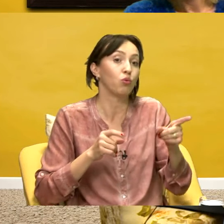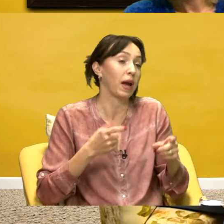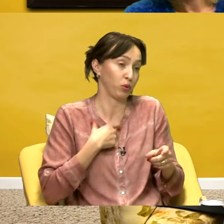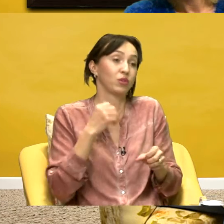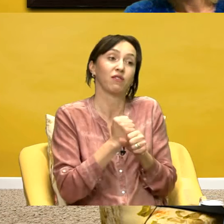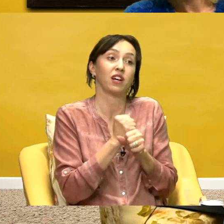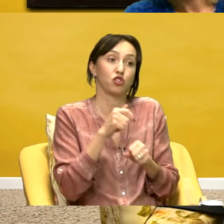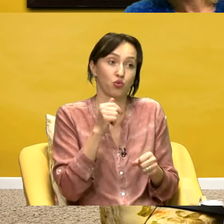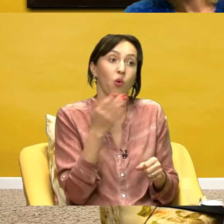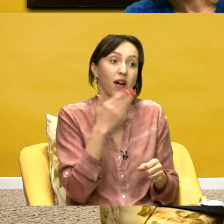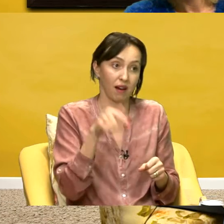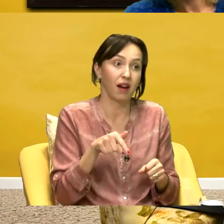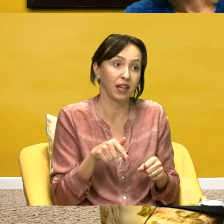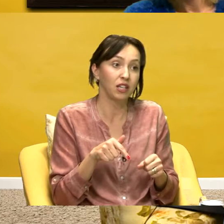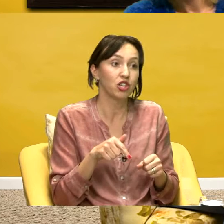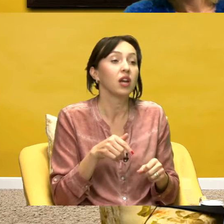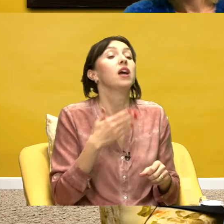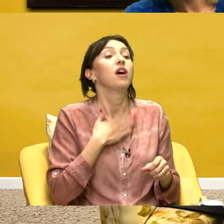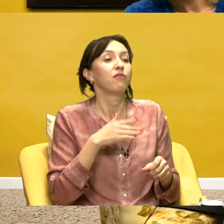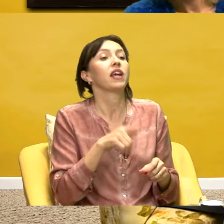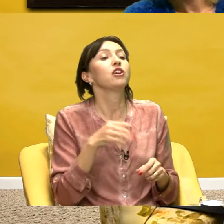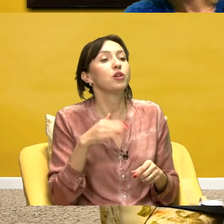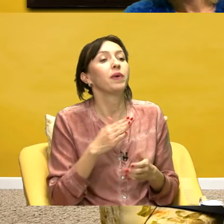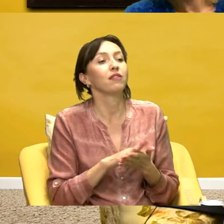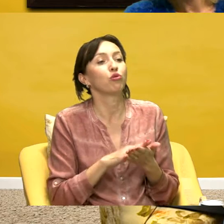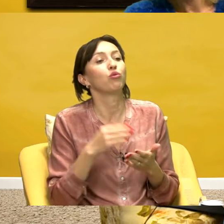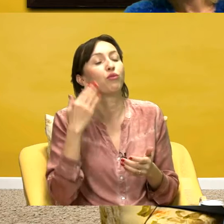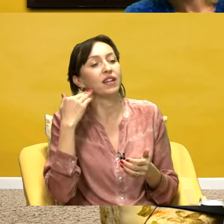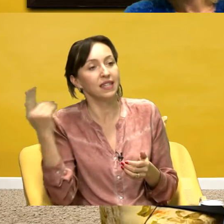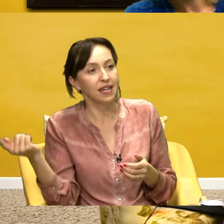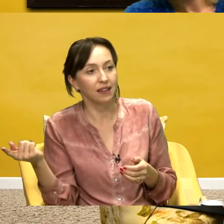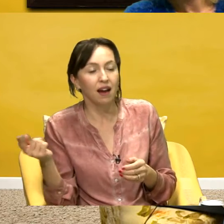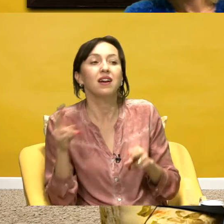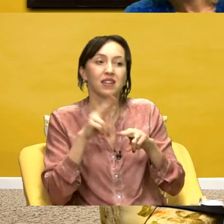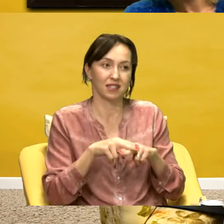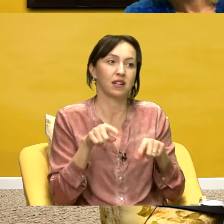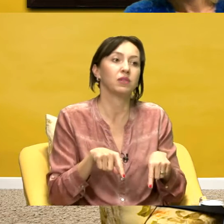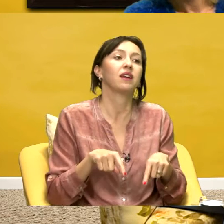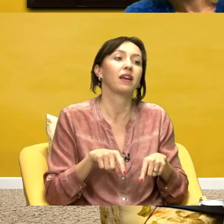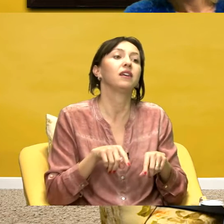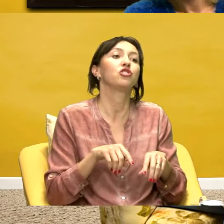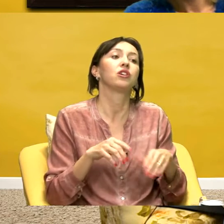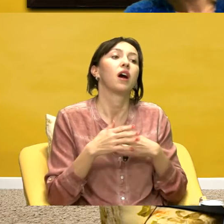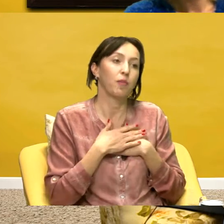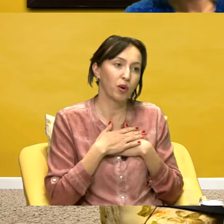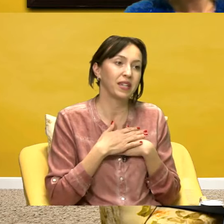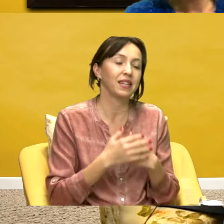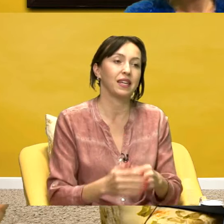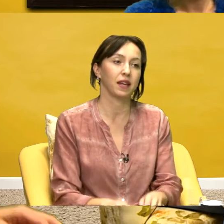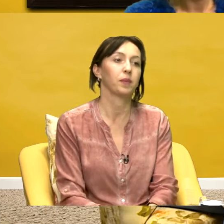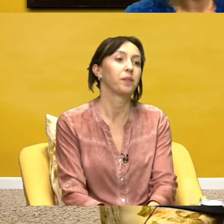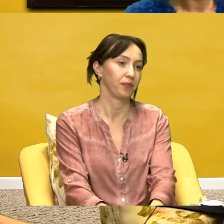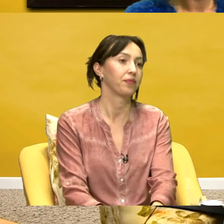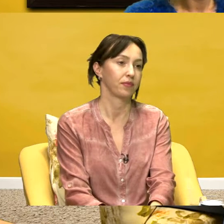dacă tu ai putut să faci școala aici, vrei și pentru fetița ta să rămână aici, aproape